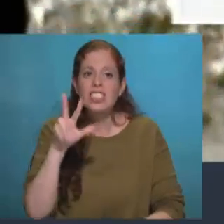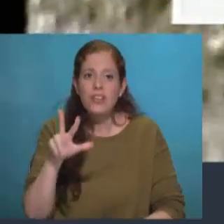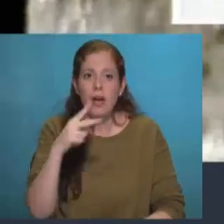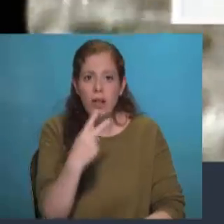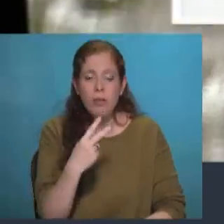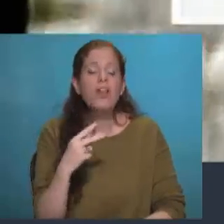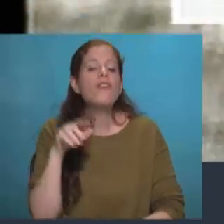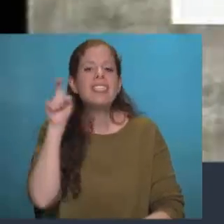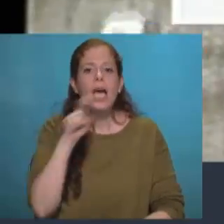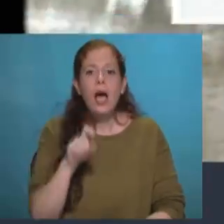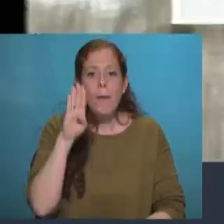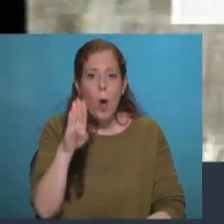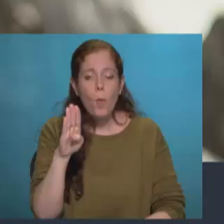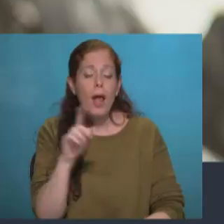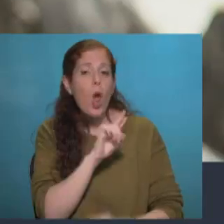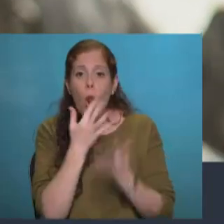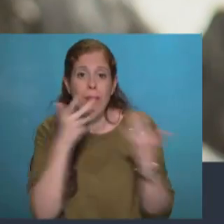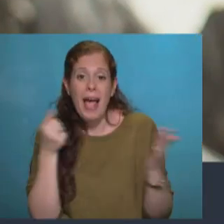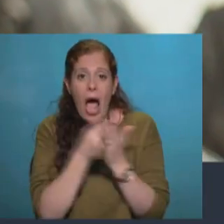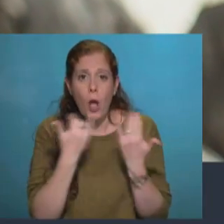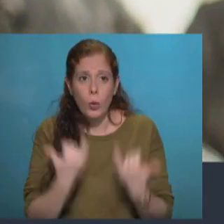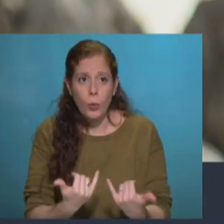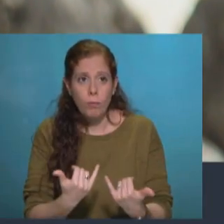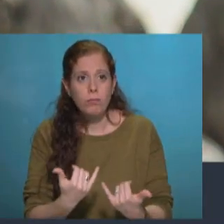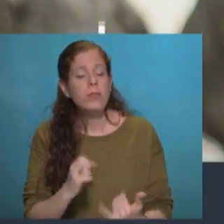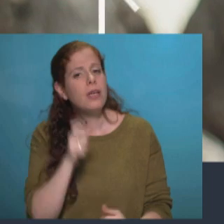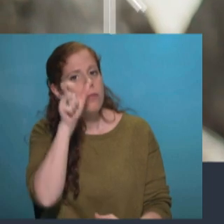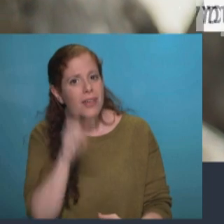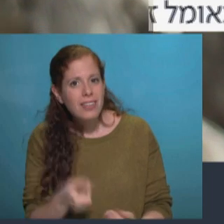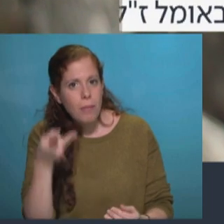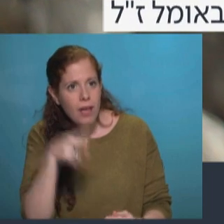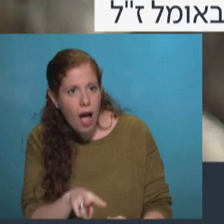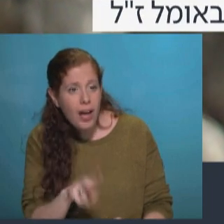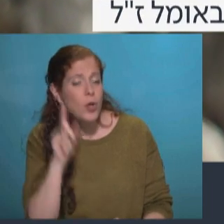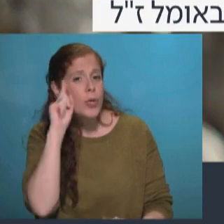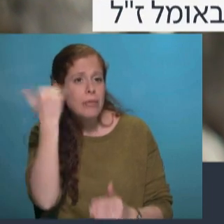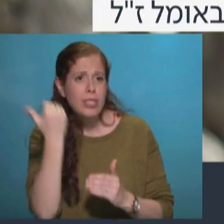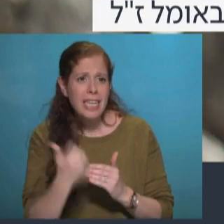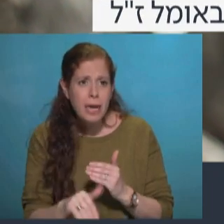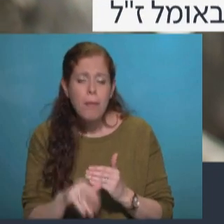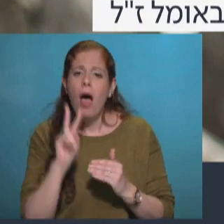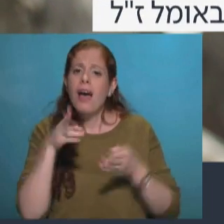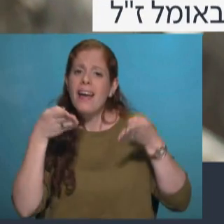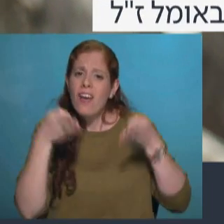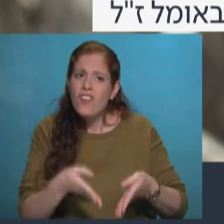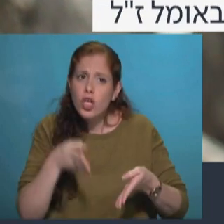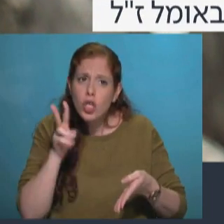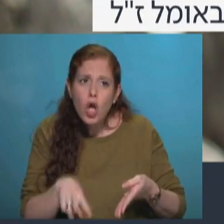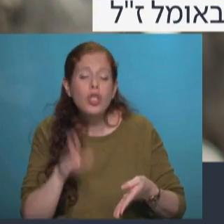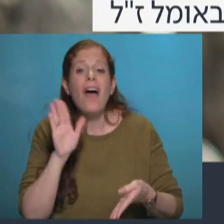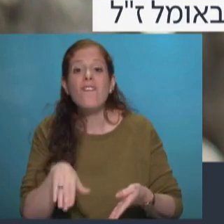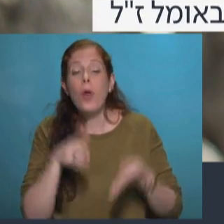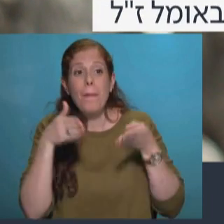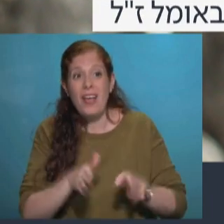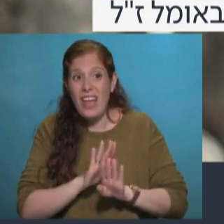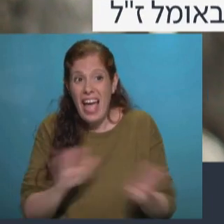וזכריה באומל, לא התברר עד היום. אם בן אדם נהרג, יודעים שזה נגמר, יש קבר, אפילו אם אין קבר, יודעים